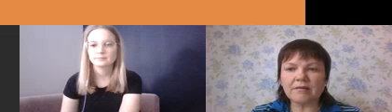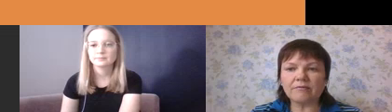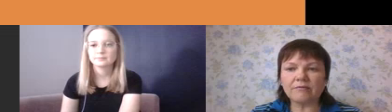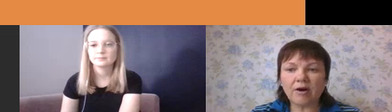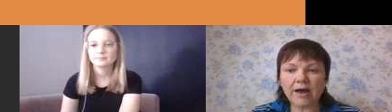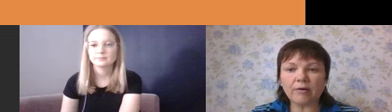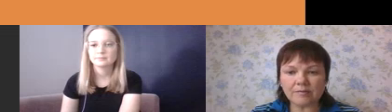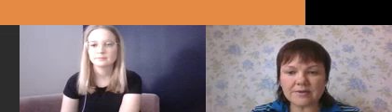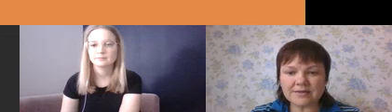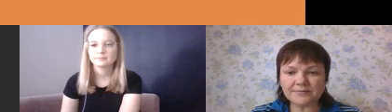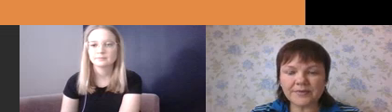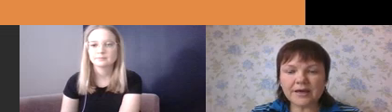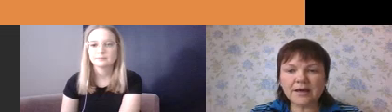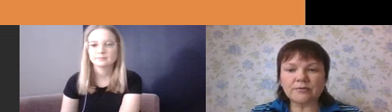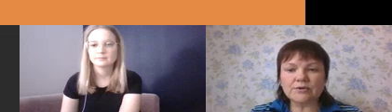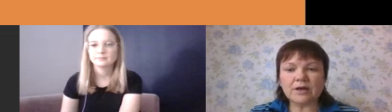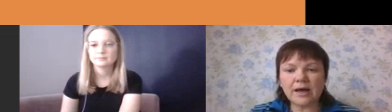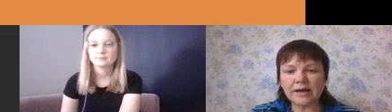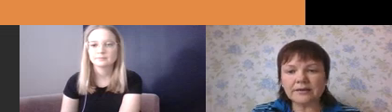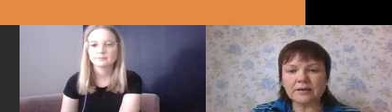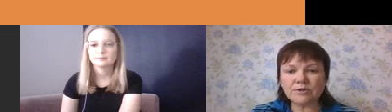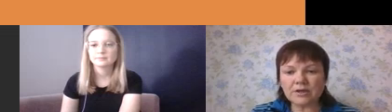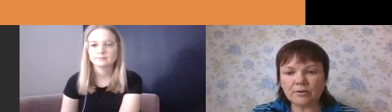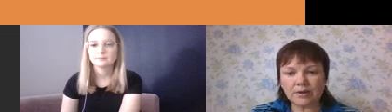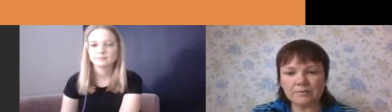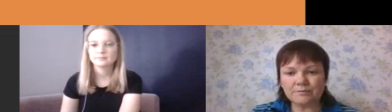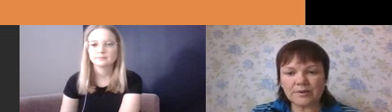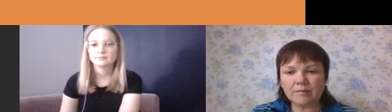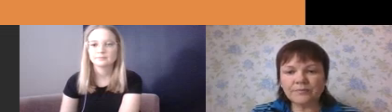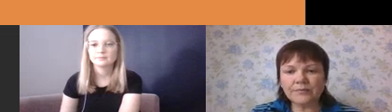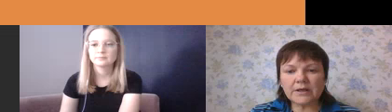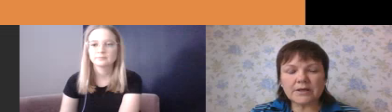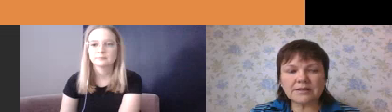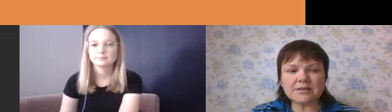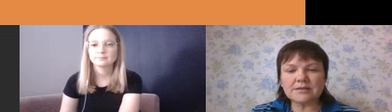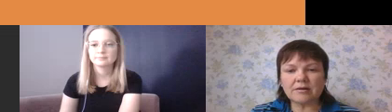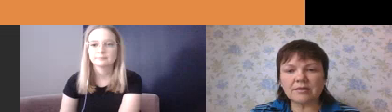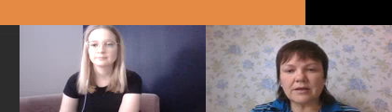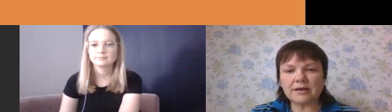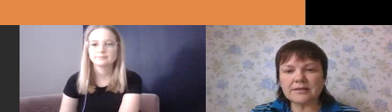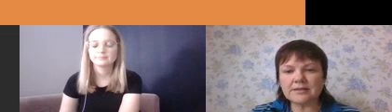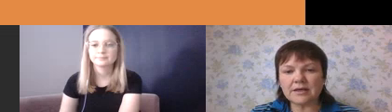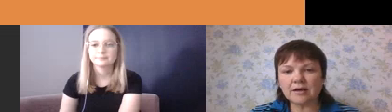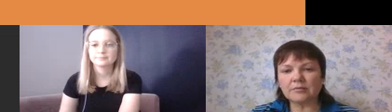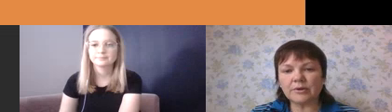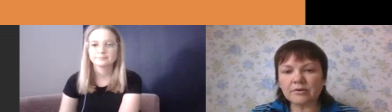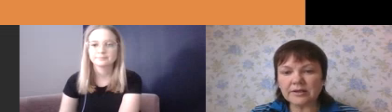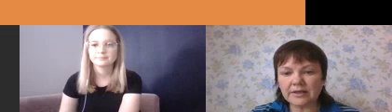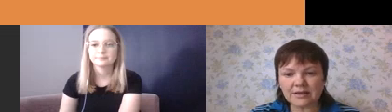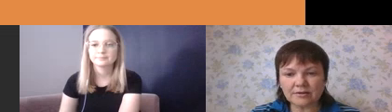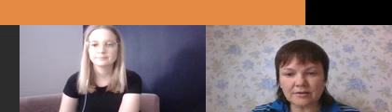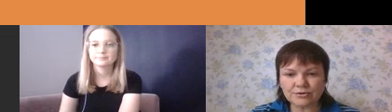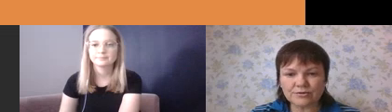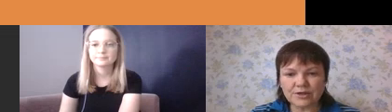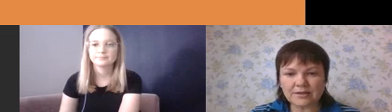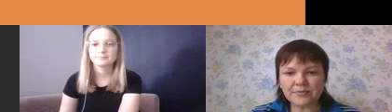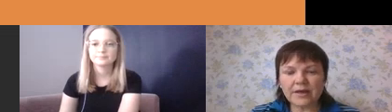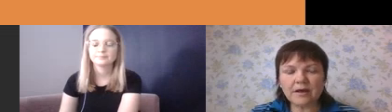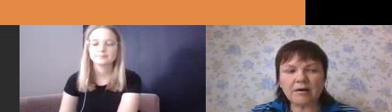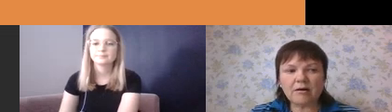On see vahe olemas, et kui sa lähed kutsekooli õppima, siis sa saad hästi head